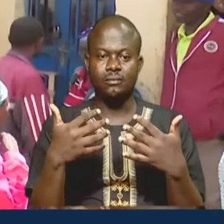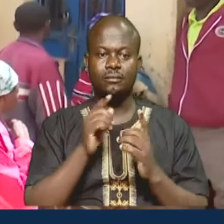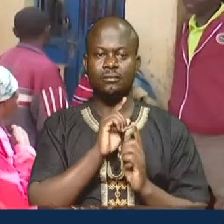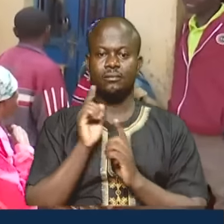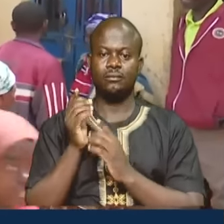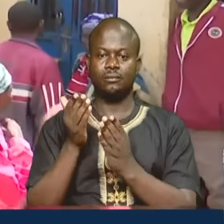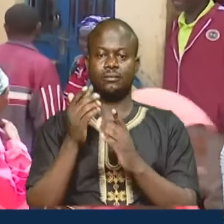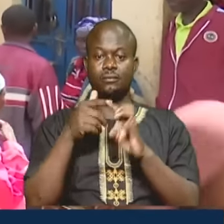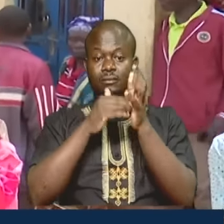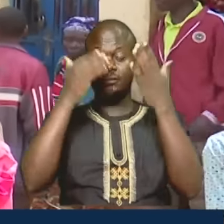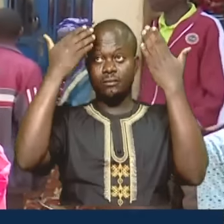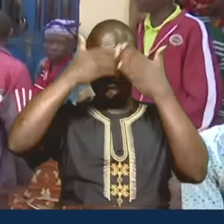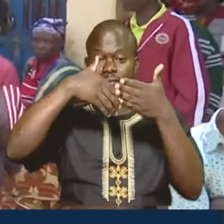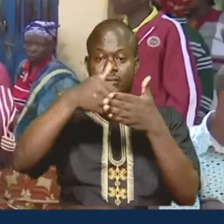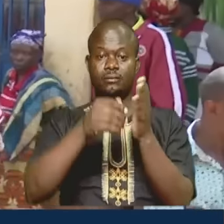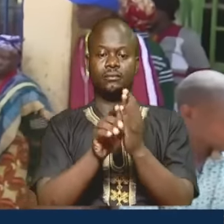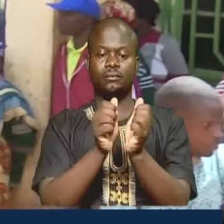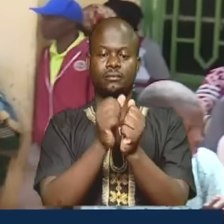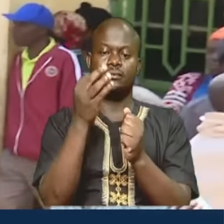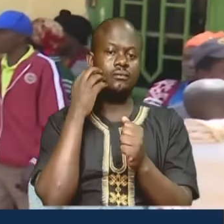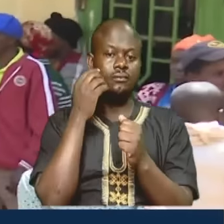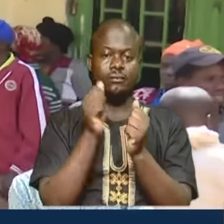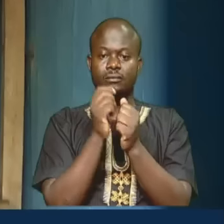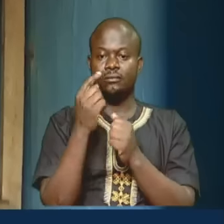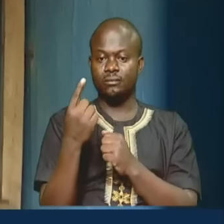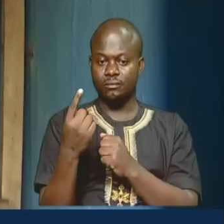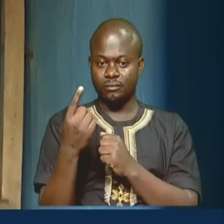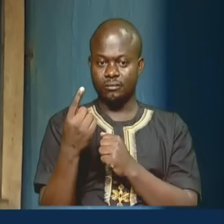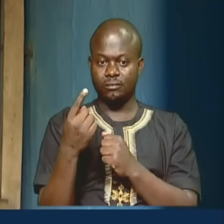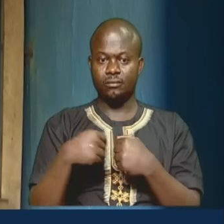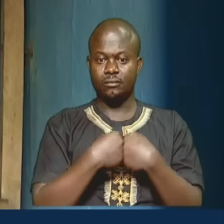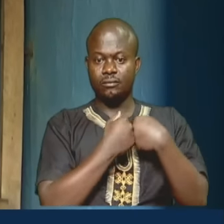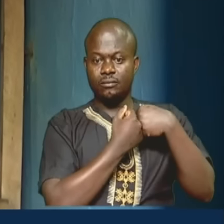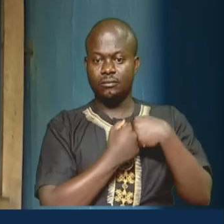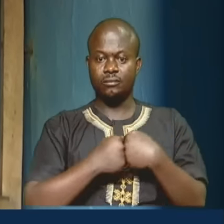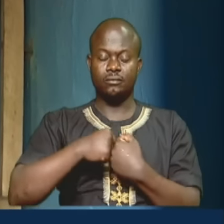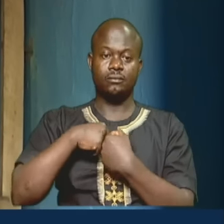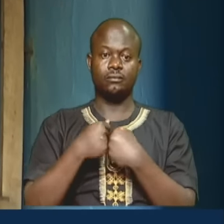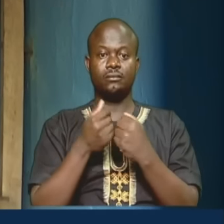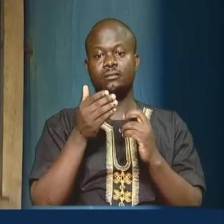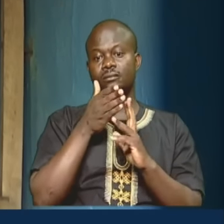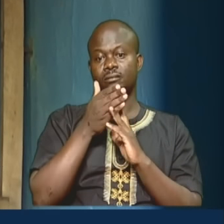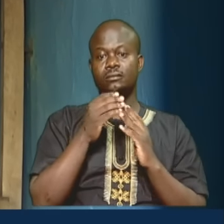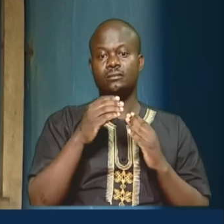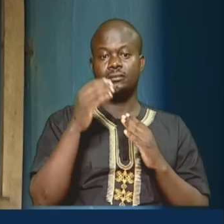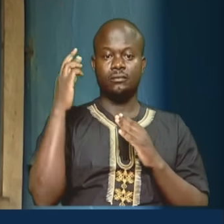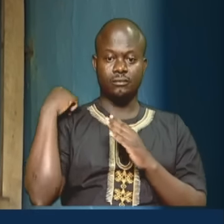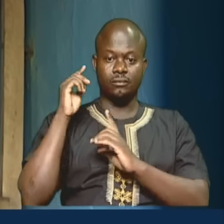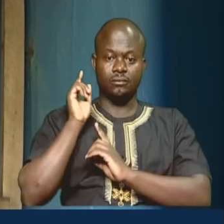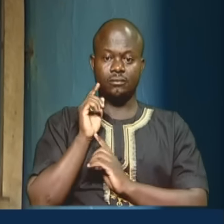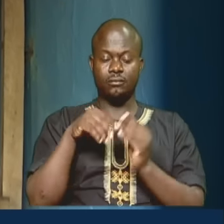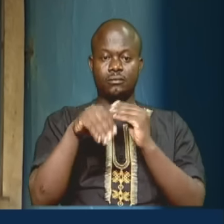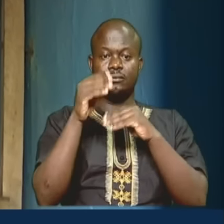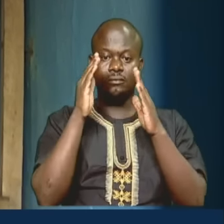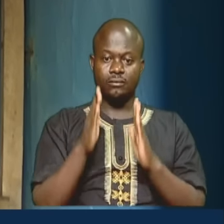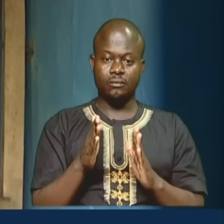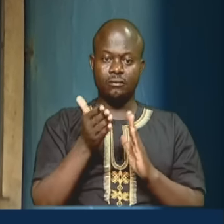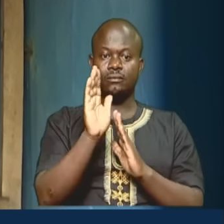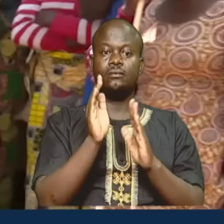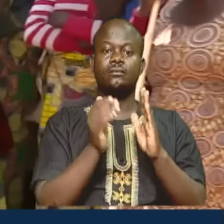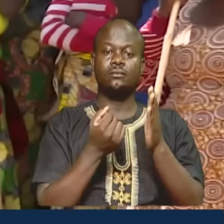Cyokora mu ijoro rishyira ku wa 13 z'uku kwezi kwa 11, amakimbirane bivugwa ko yavutse hagati y'umwe mu bashinzwe umutekano n'umucuruzi niyo